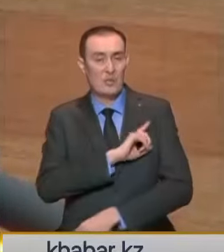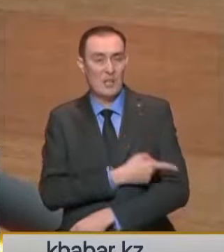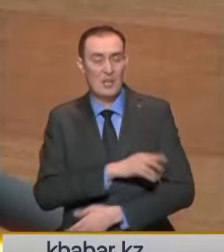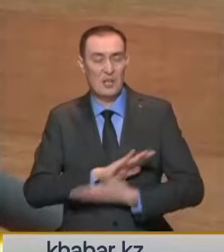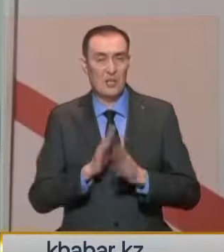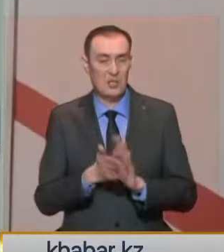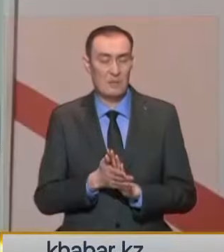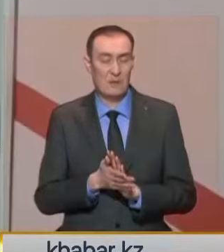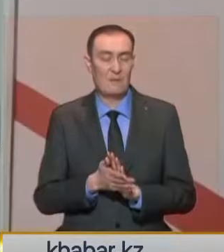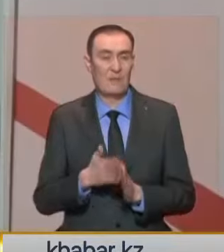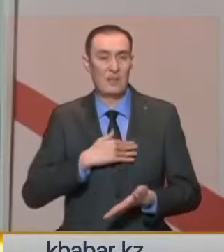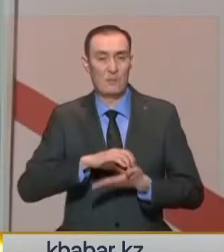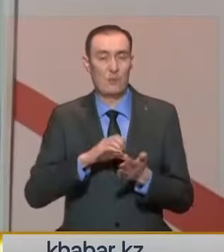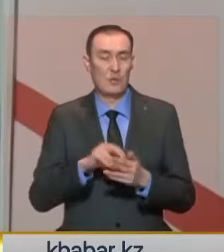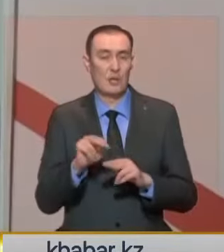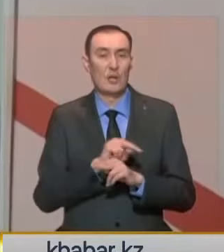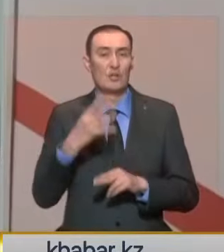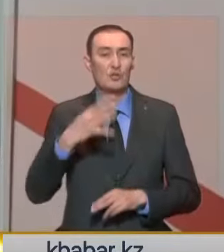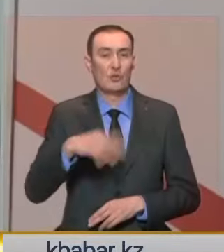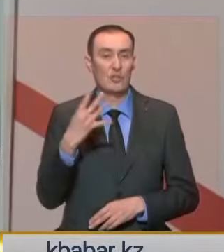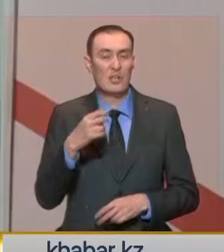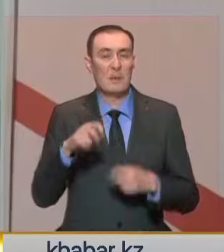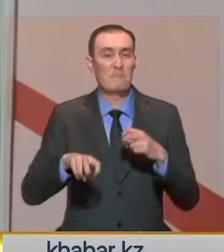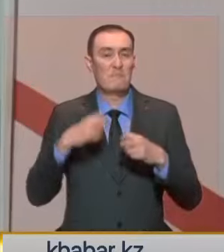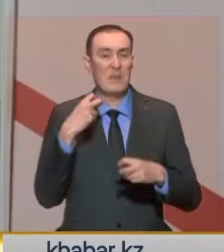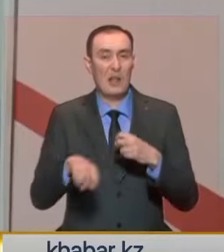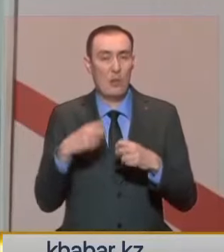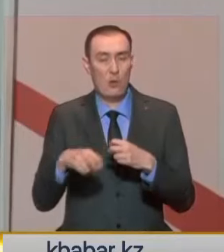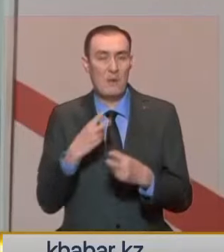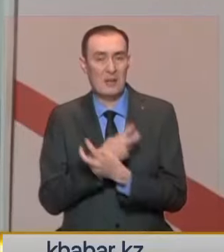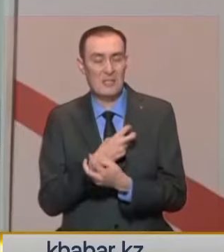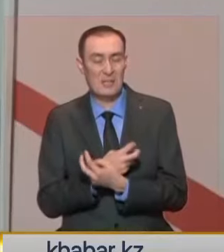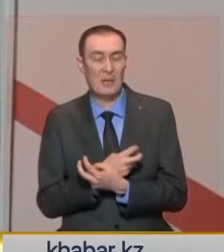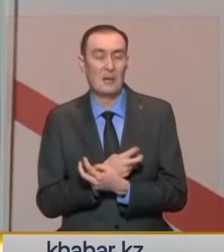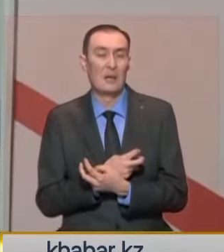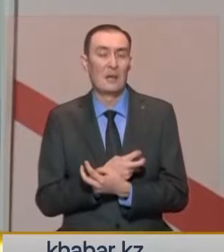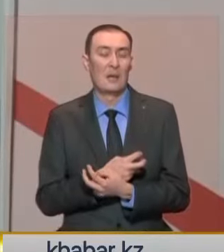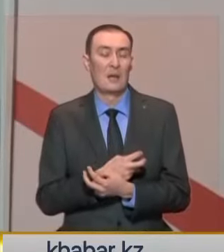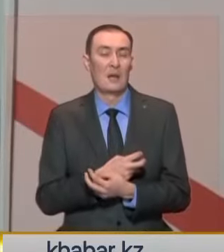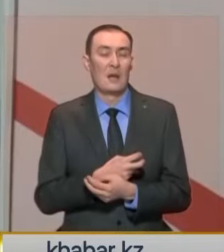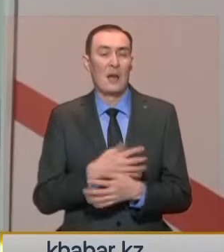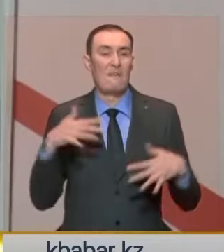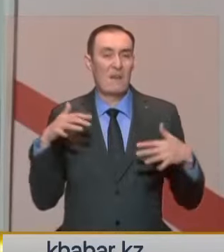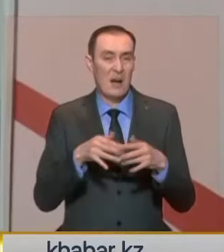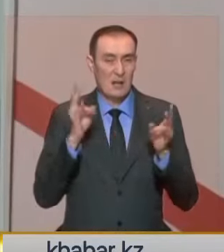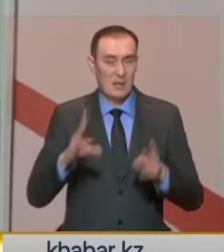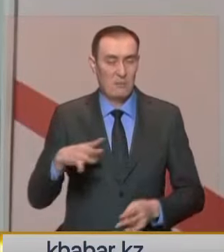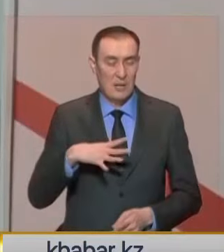в травмпункте. 44 перелома, 46 ушибов, ДТП,